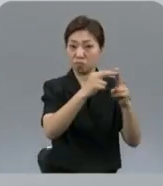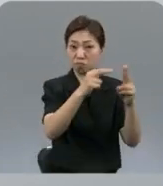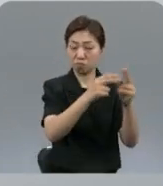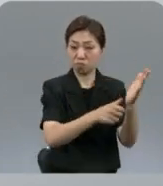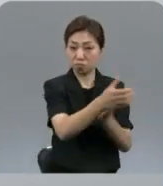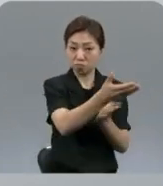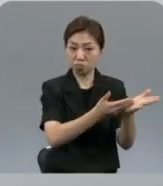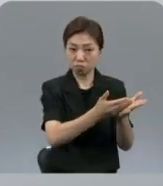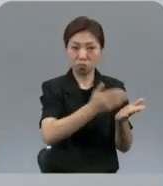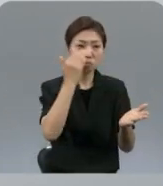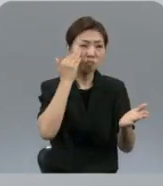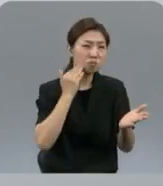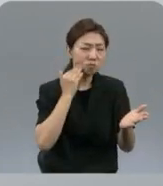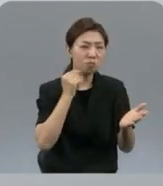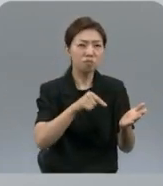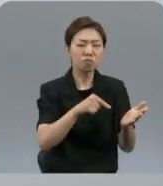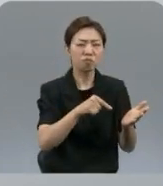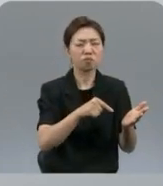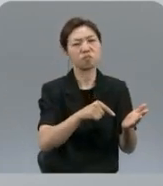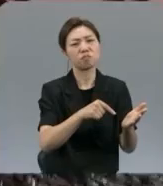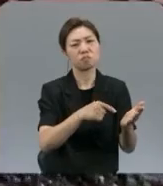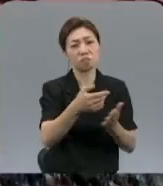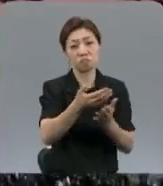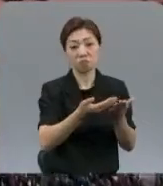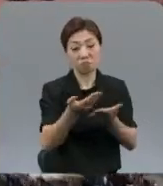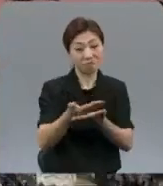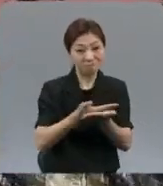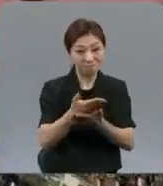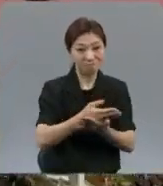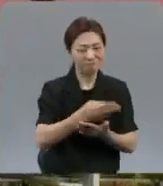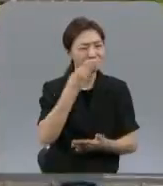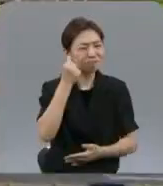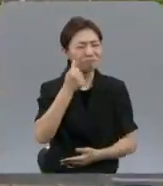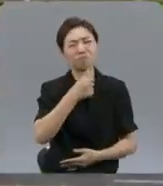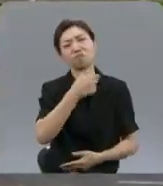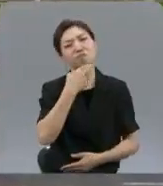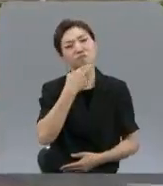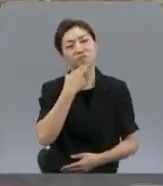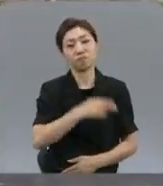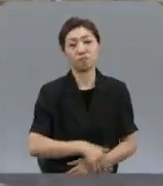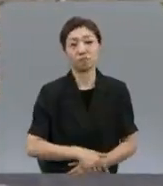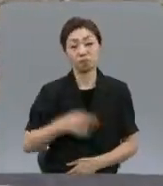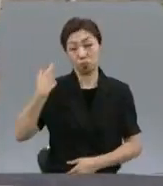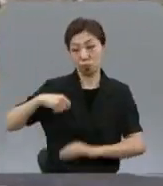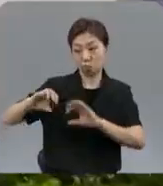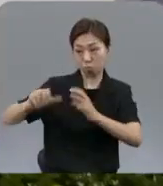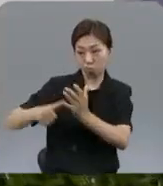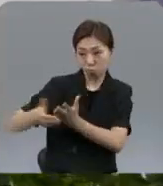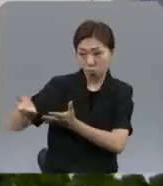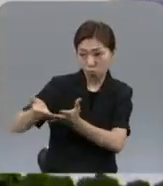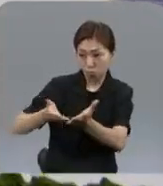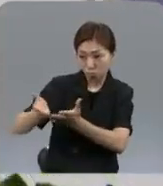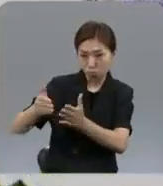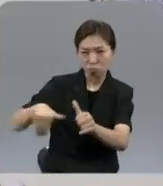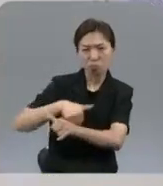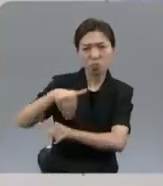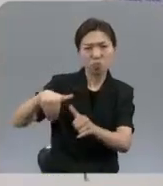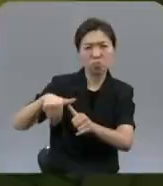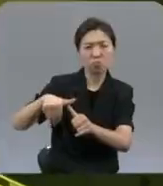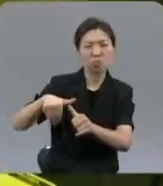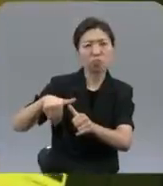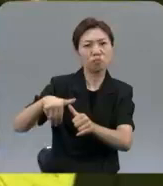xuất khẩu chip bán dẫn một trong những ngành công nghiệp chủ chốt vẫn không có dấu hiệu cải thiện cụ thể là giảm 28% vào tháng vừa rồi